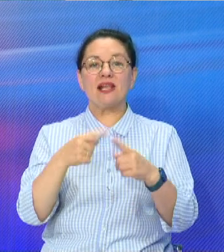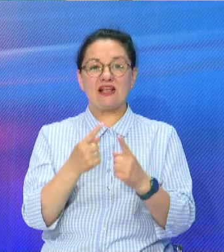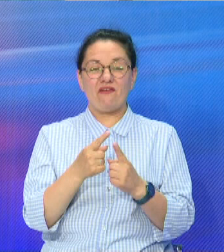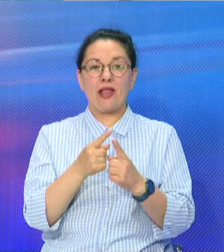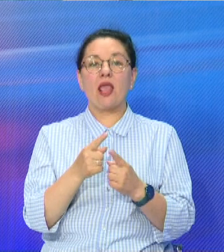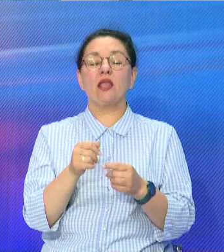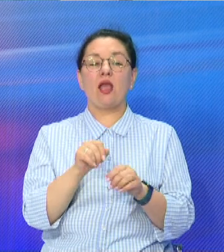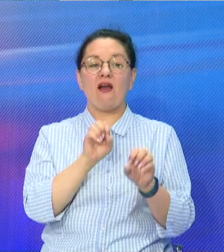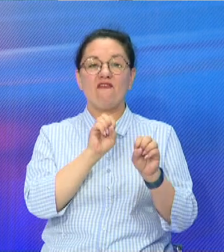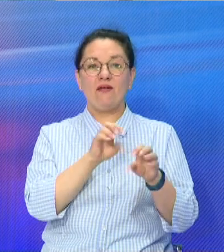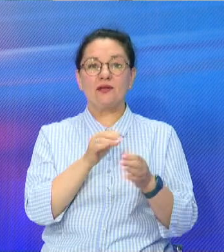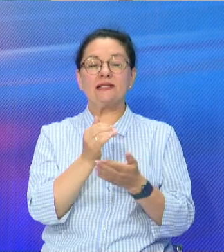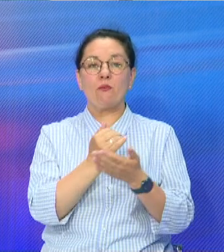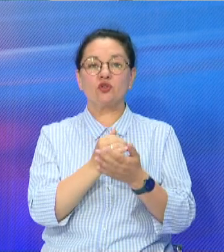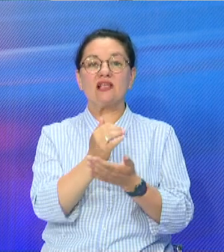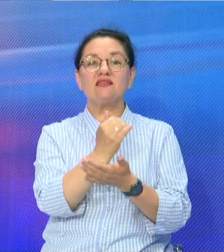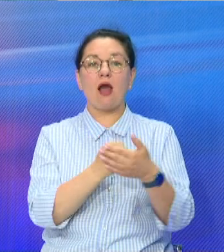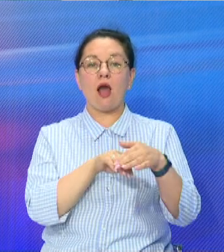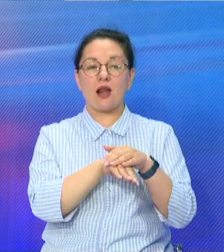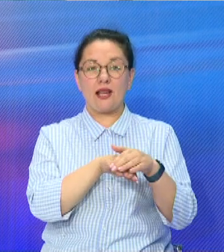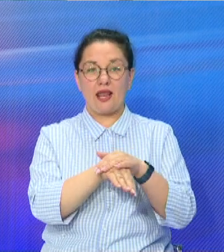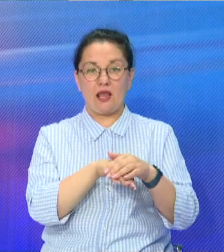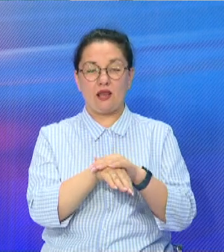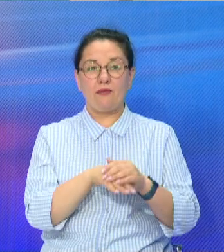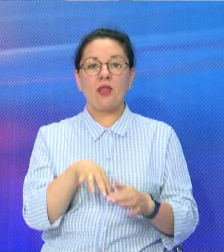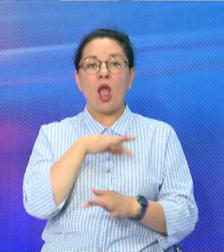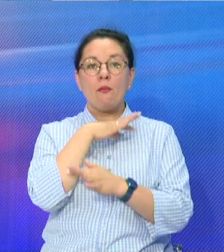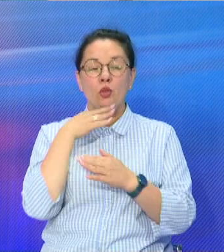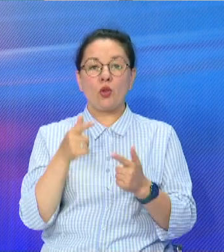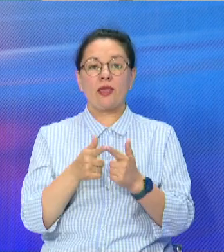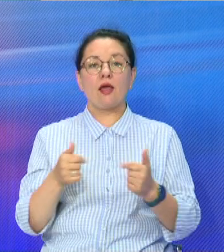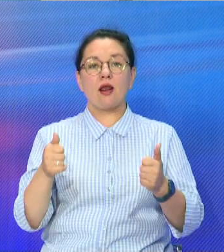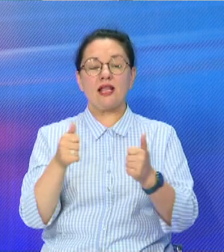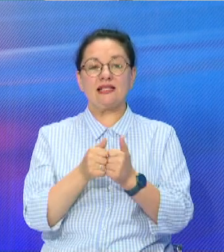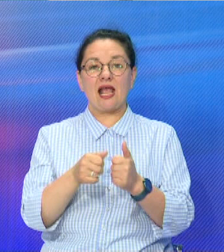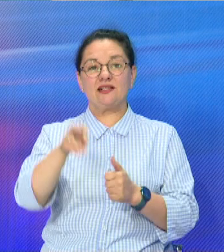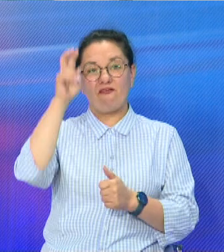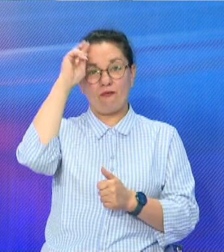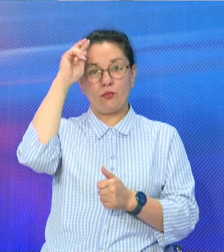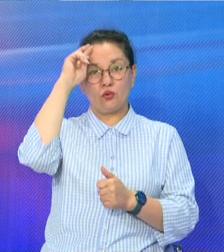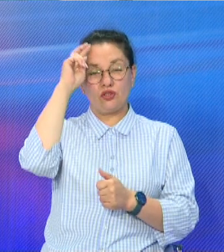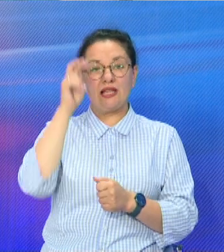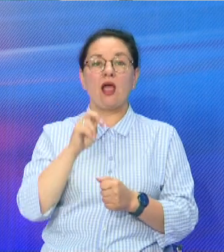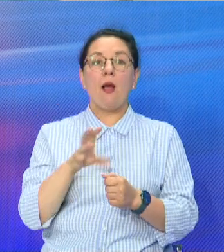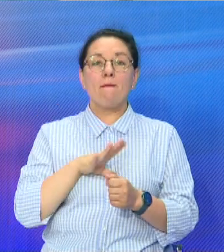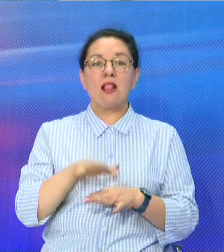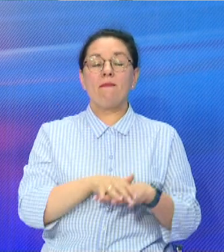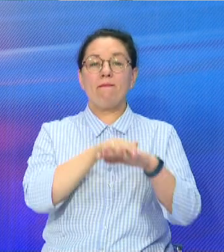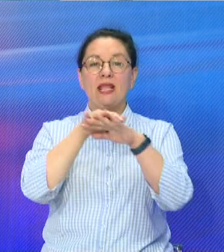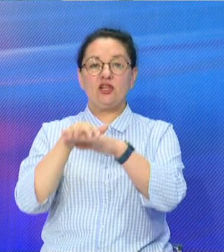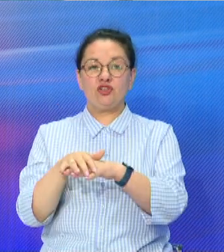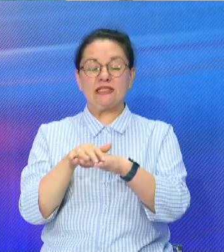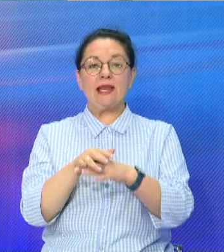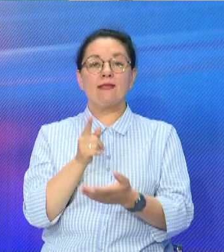отходов и направленным рекомендациям 9 организациями жкх в бюджет перечисленный к логический налог общей сумме более